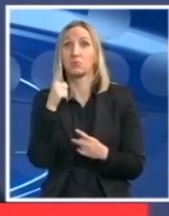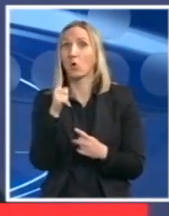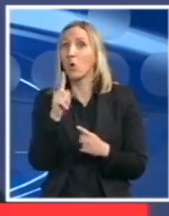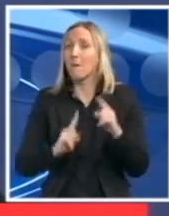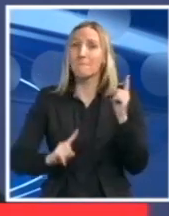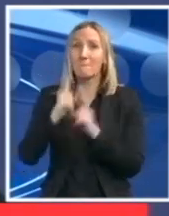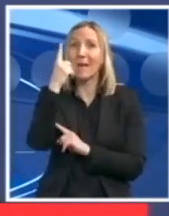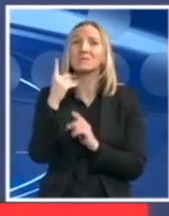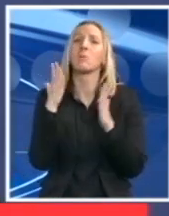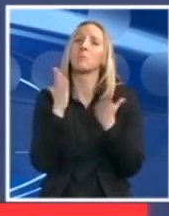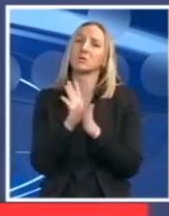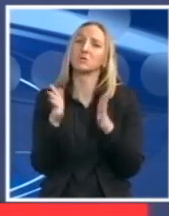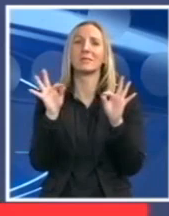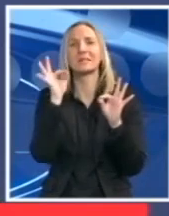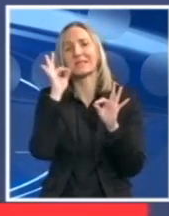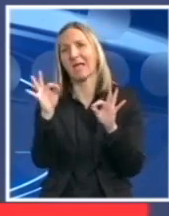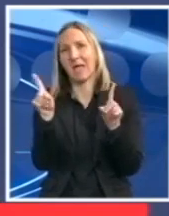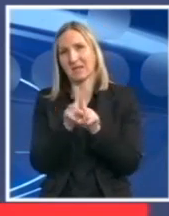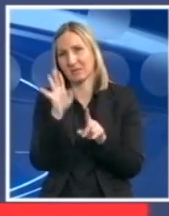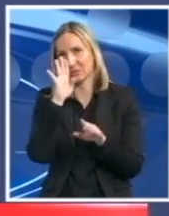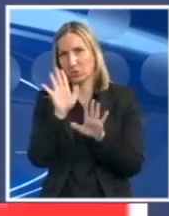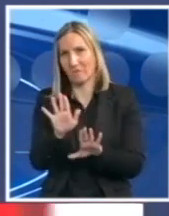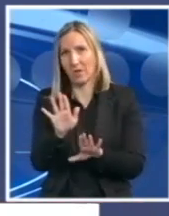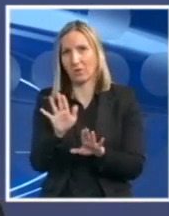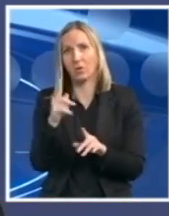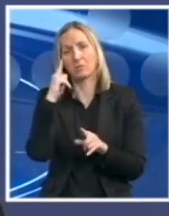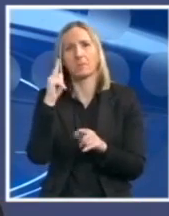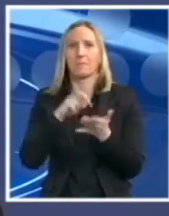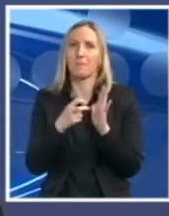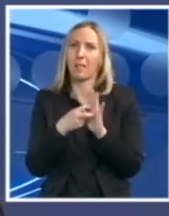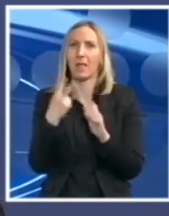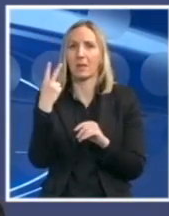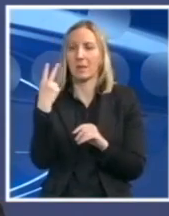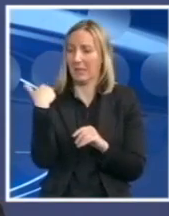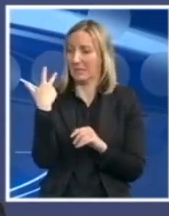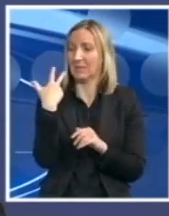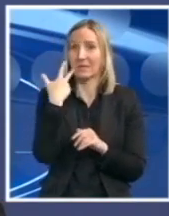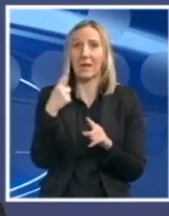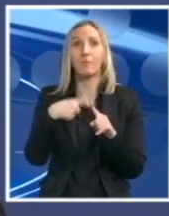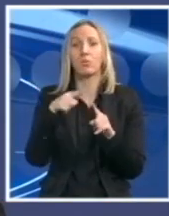dana. U ovih dve nedelje, znači računajući ove prethodne tri dana,